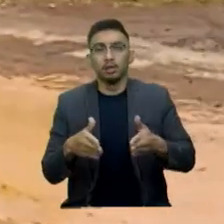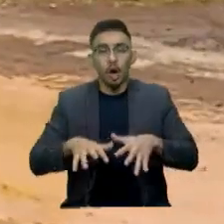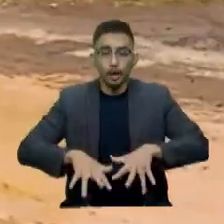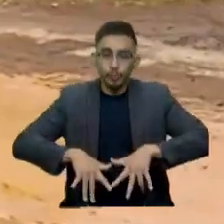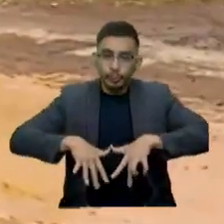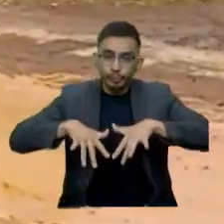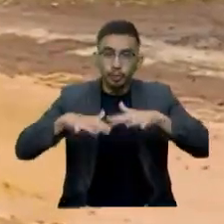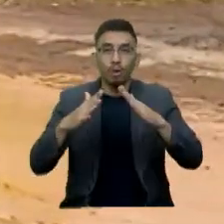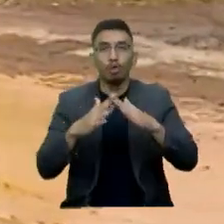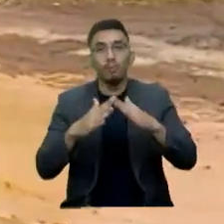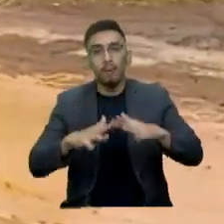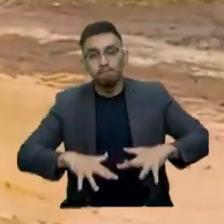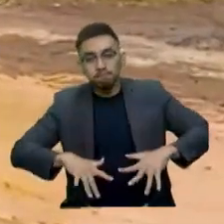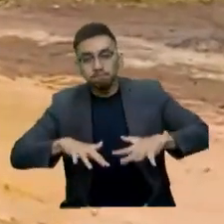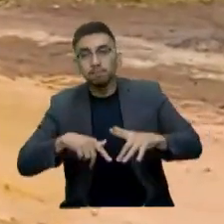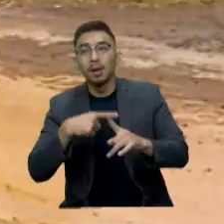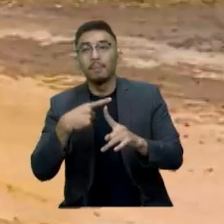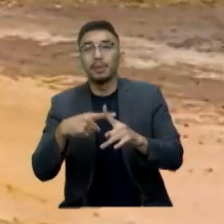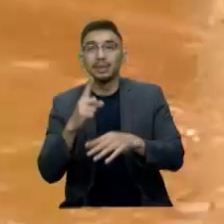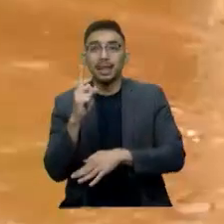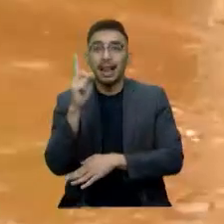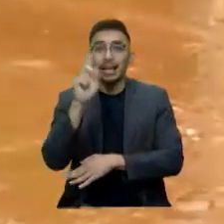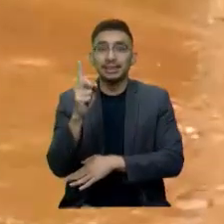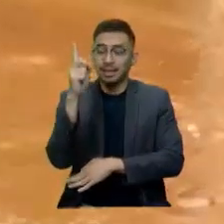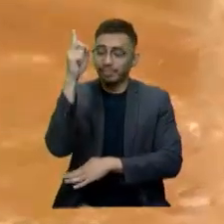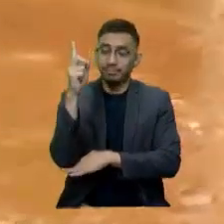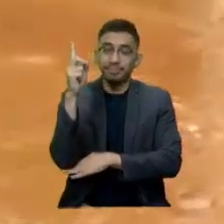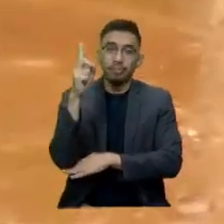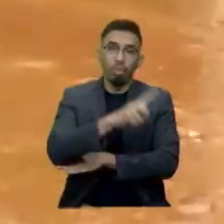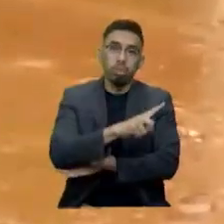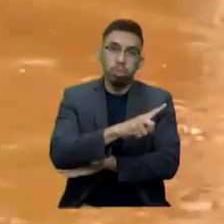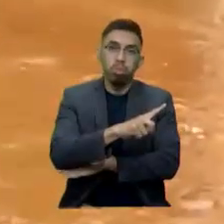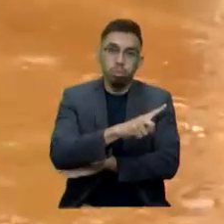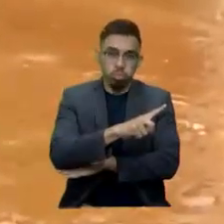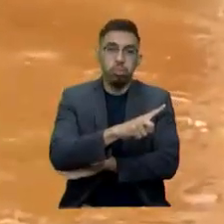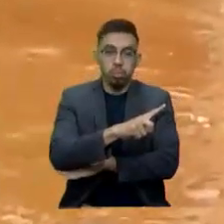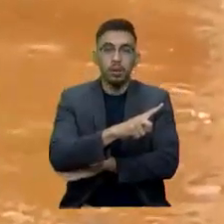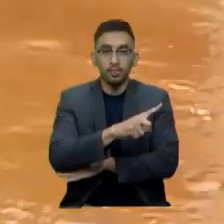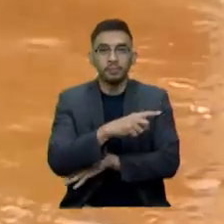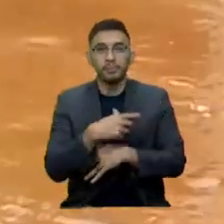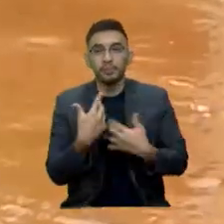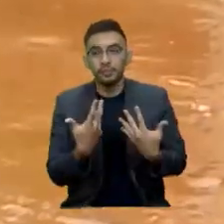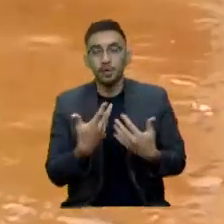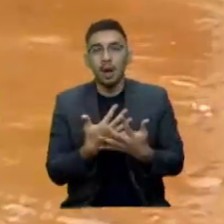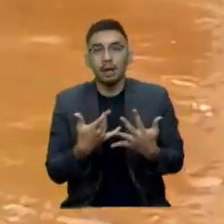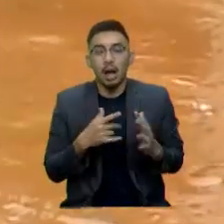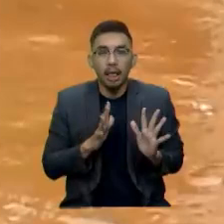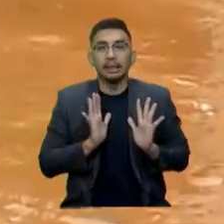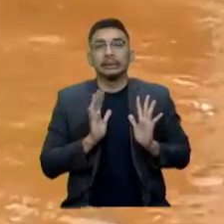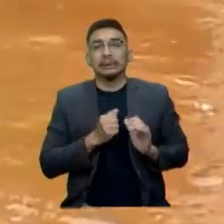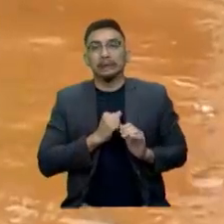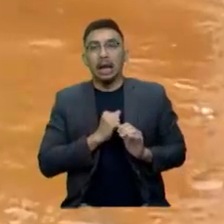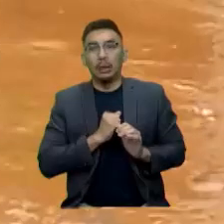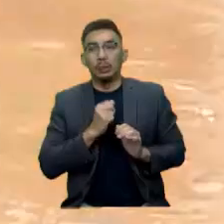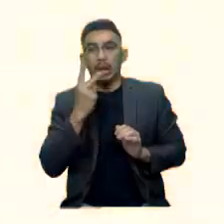sejumlah tiang listrik roboh hingga menutup Jalan tiang listrik roboh sempat membuat warga sekitar khawatir karena muncul percikan api